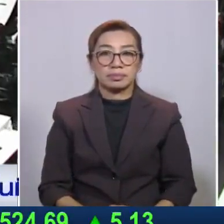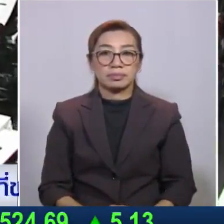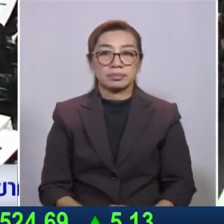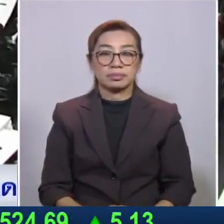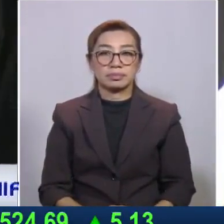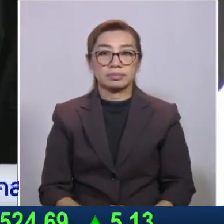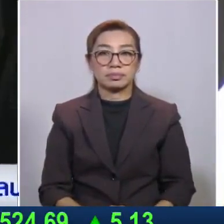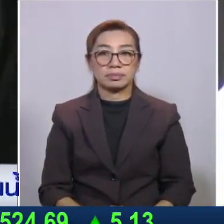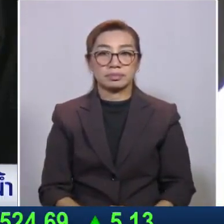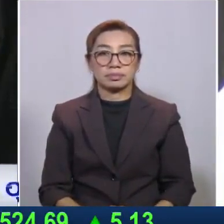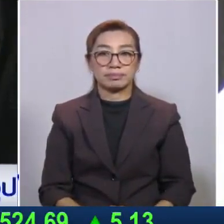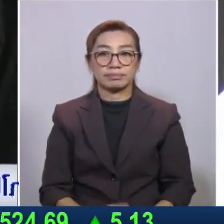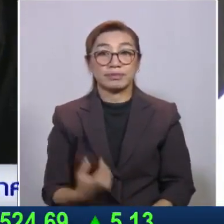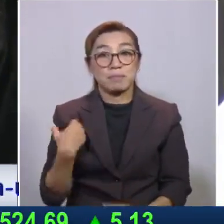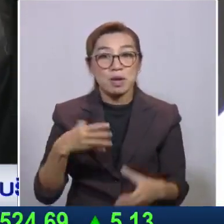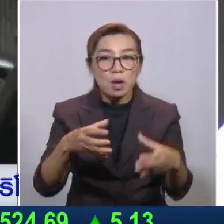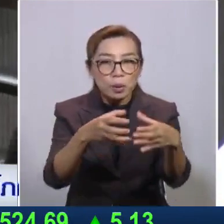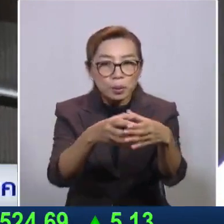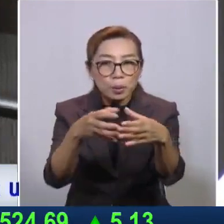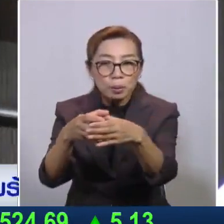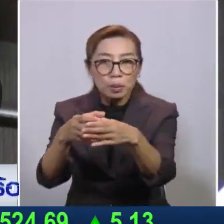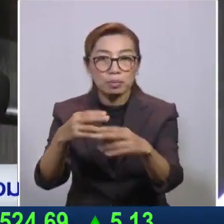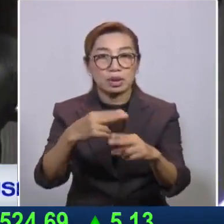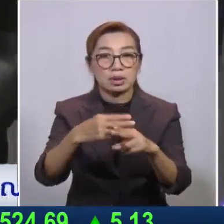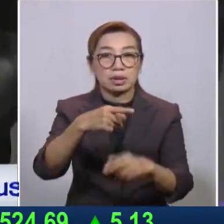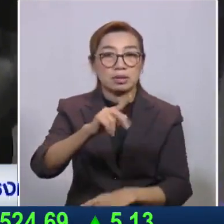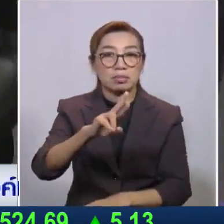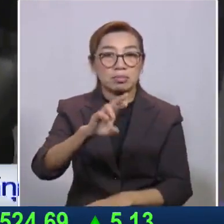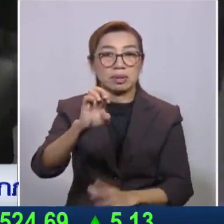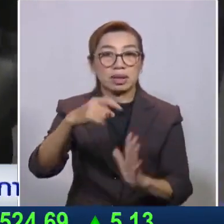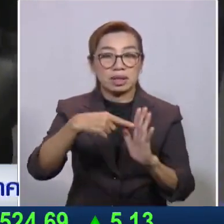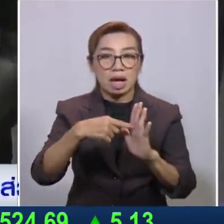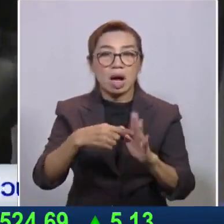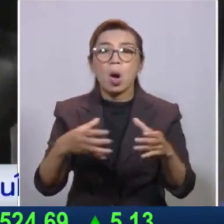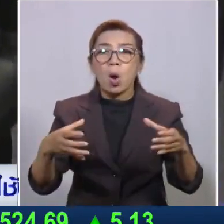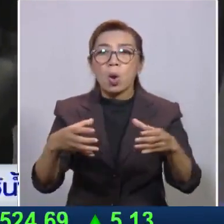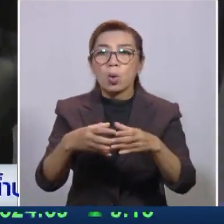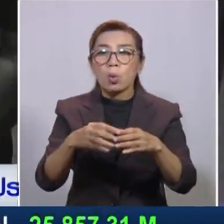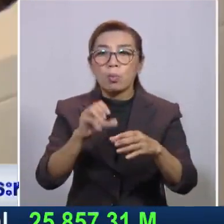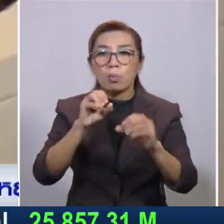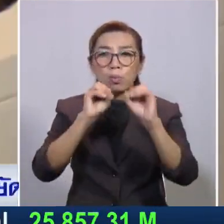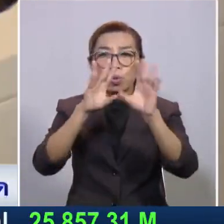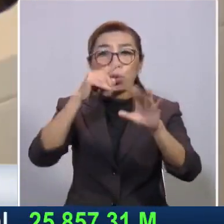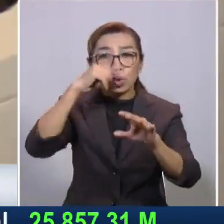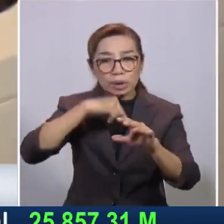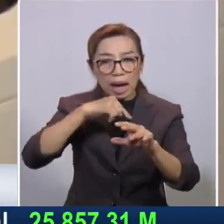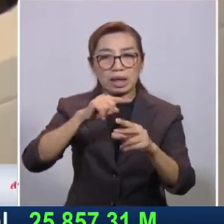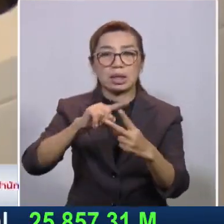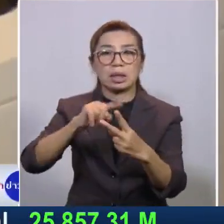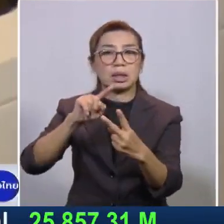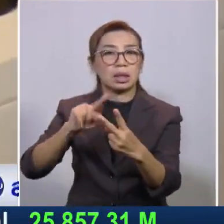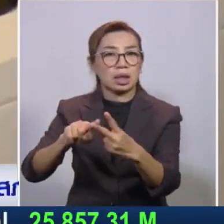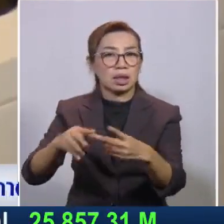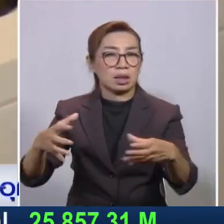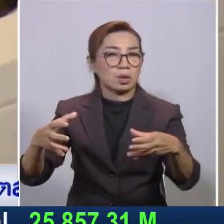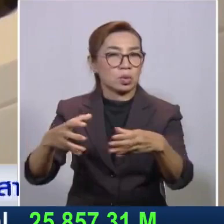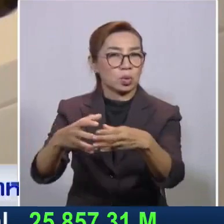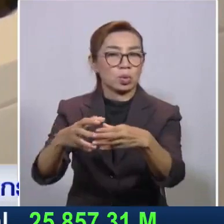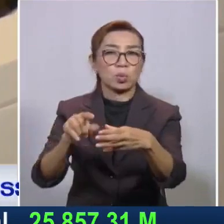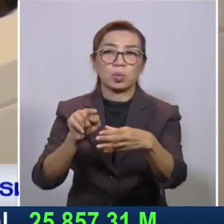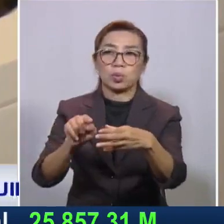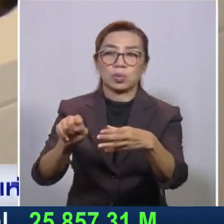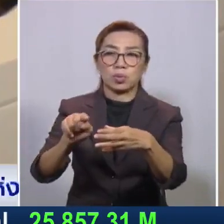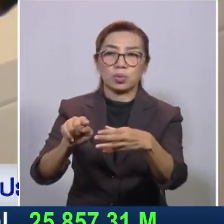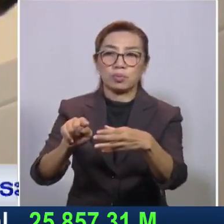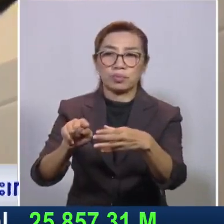ด้าน2พรรคเล็กค่ะโดยนายปรีดาบุญเพลิงหัวหน้าพรรคครูไทยเพื่อประชาชนและนายกฤติทัศน์แสงธนโยธิน